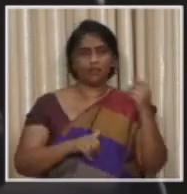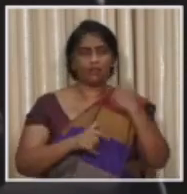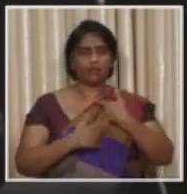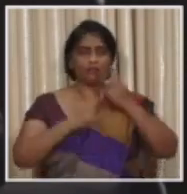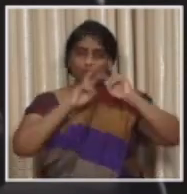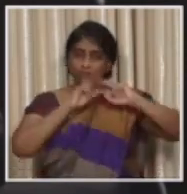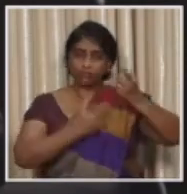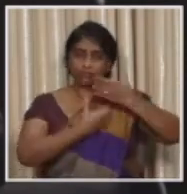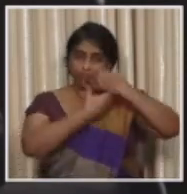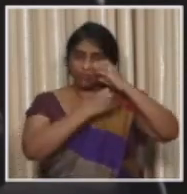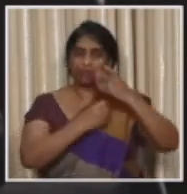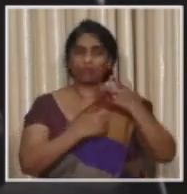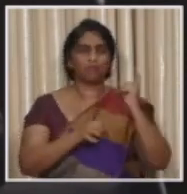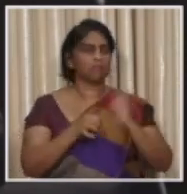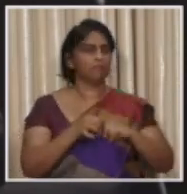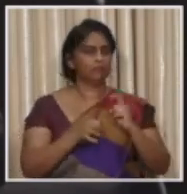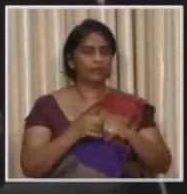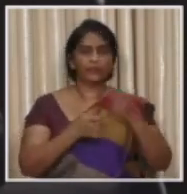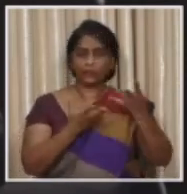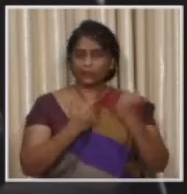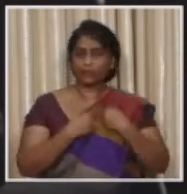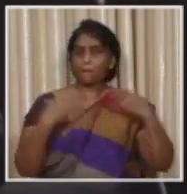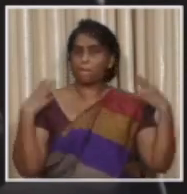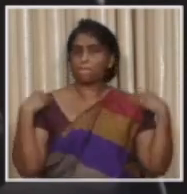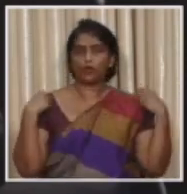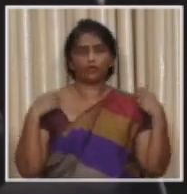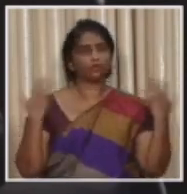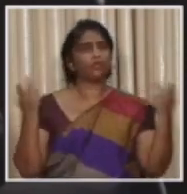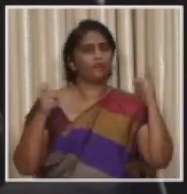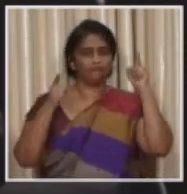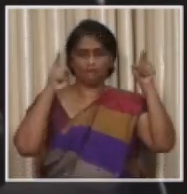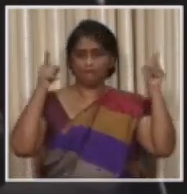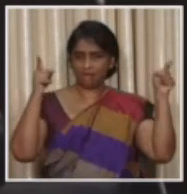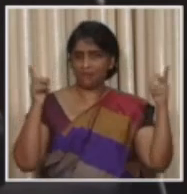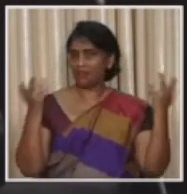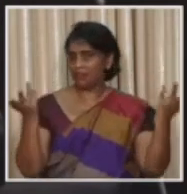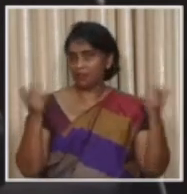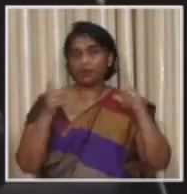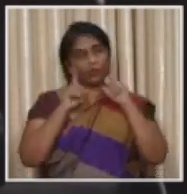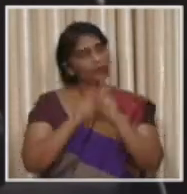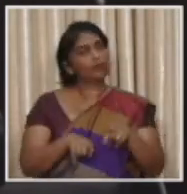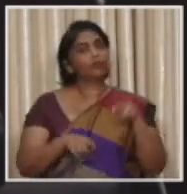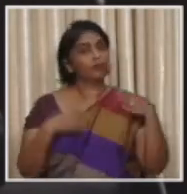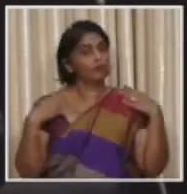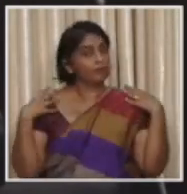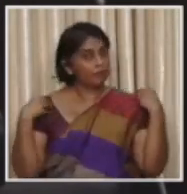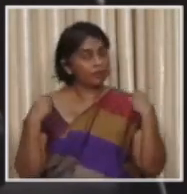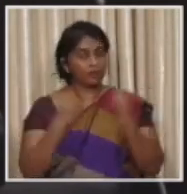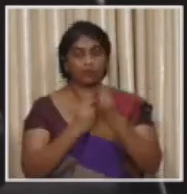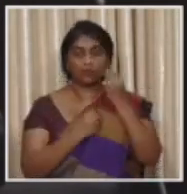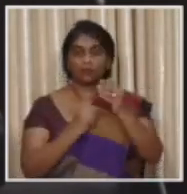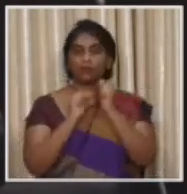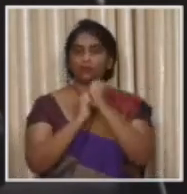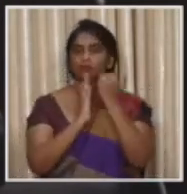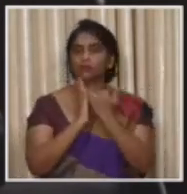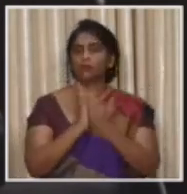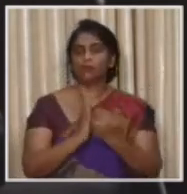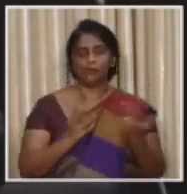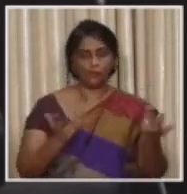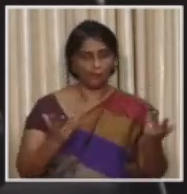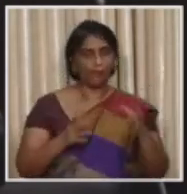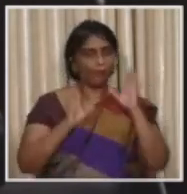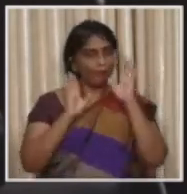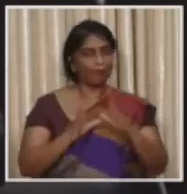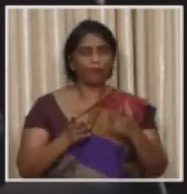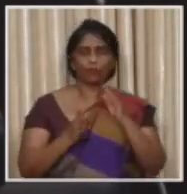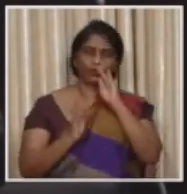ගියම තියෙන ප්‍රශ්න ටික බලන්න. ඒ අවශ්‍ය කරන ඒ පාසුකම් ටික නැහැ සමහර තැන්වල. ඉතින් ඒවට ඒ පාසුකම් දෙන්න වැඩපිළිවෙලකුත් නැහැ. එහෙනම්